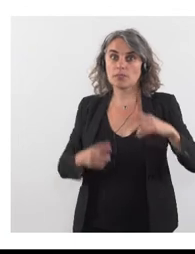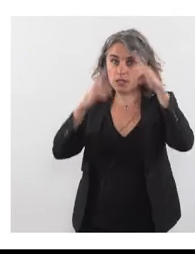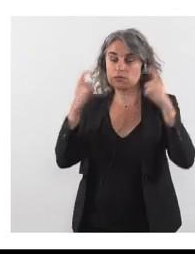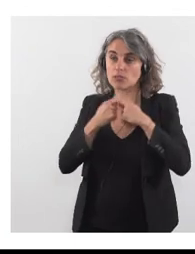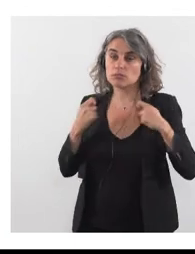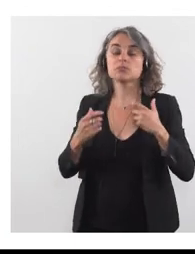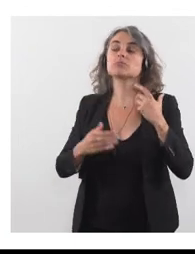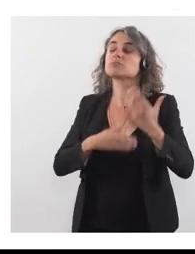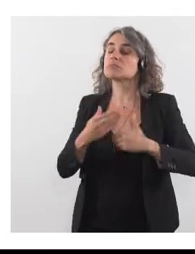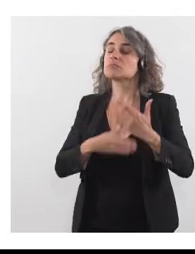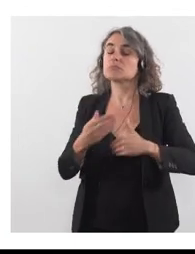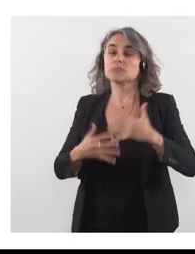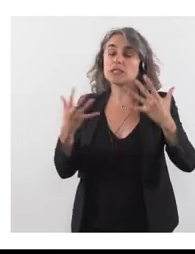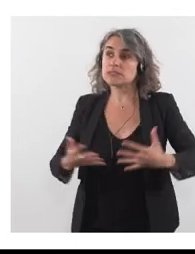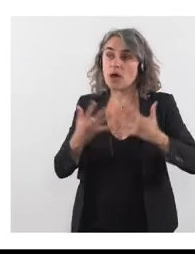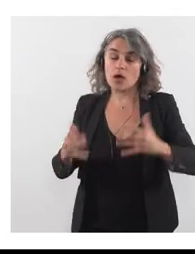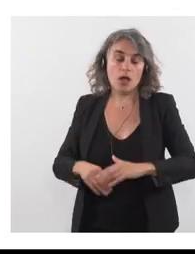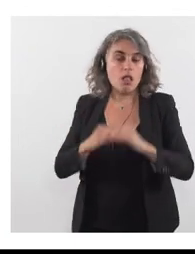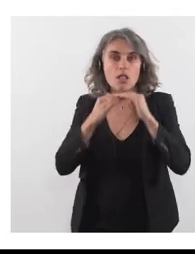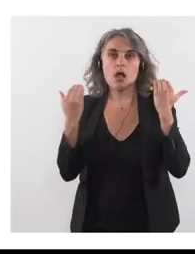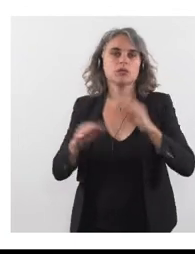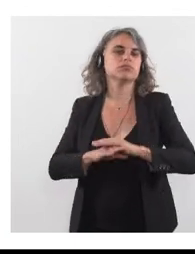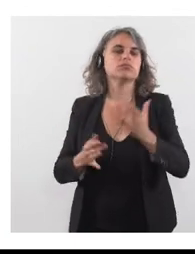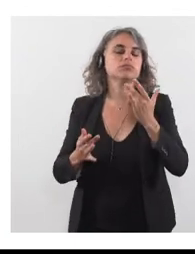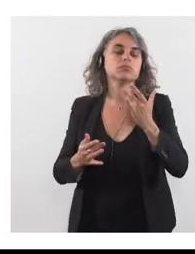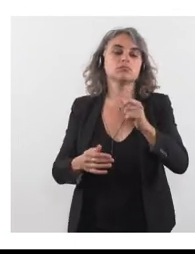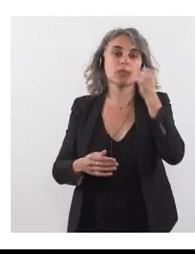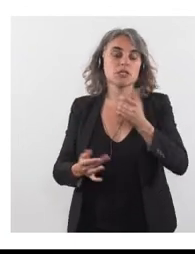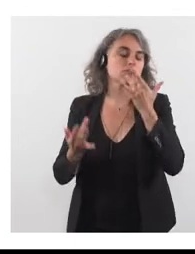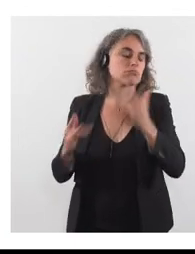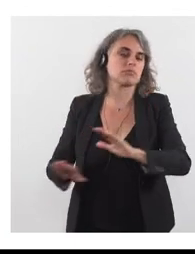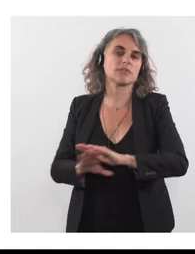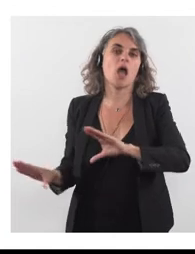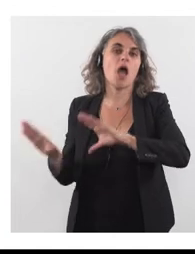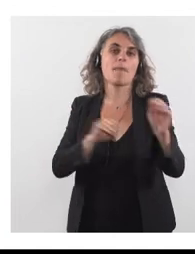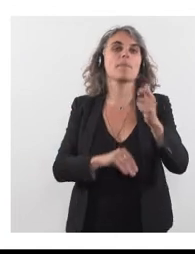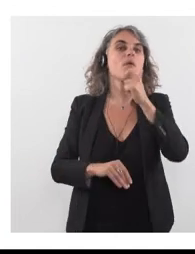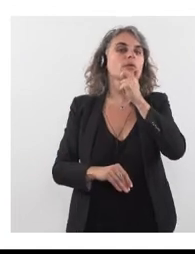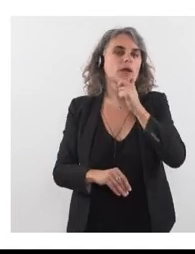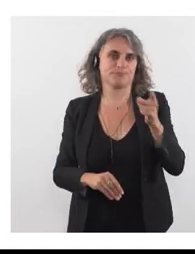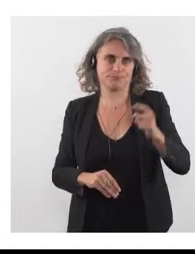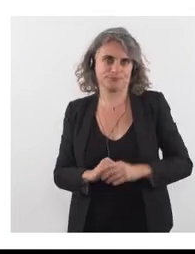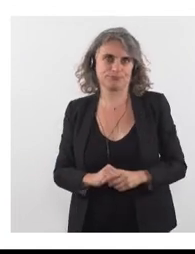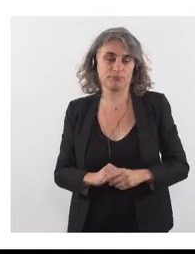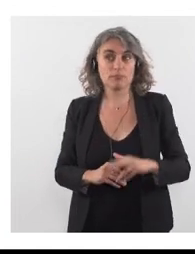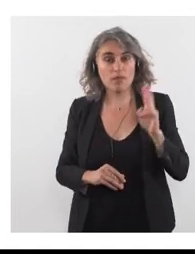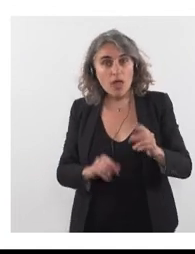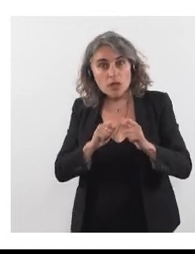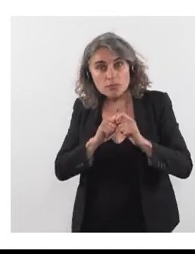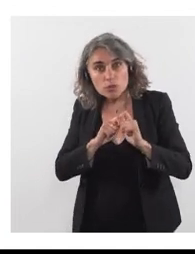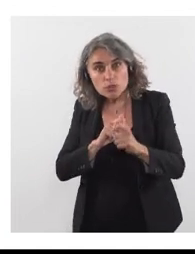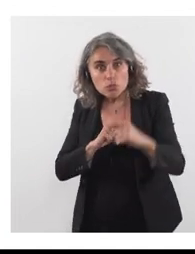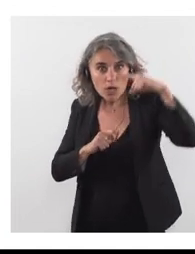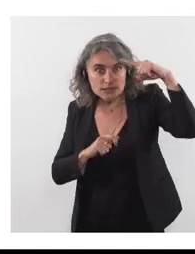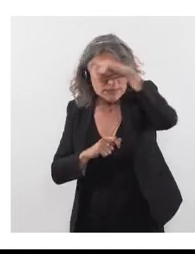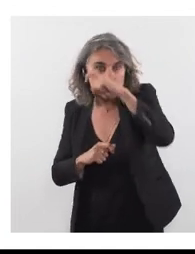entendre parler. Elle a quitté la Belgique, elle a été vivre en Angleterre, et c'était une difficulté en termes de procédure de garder